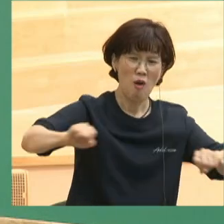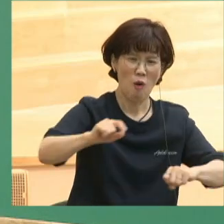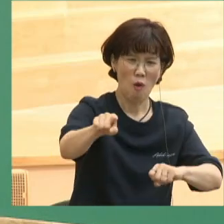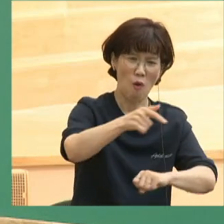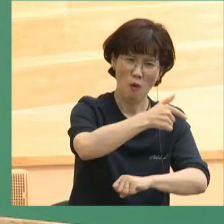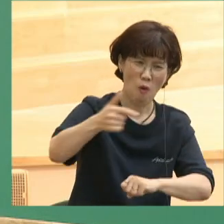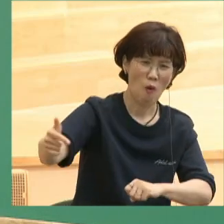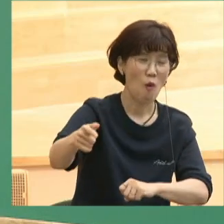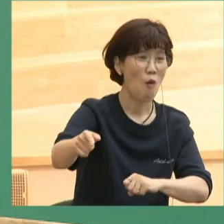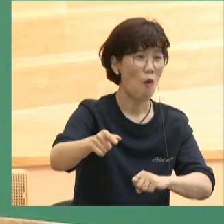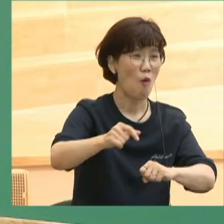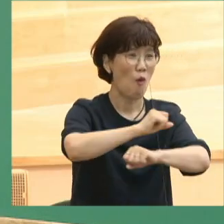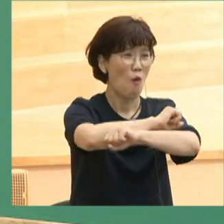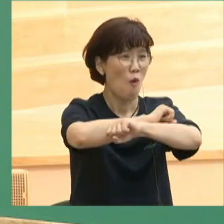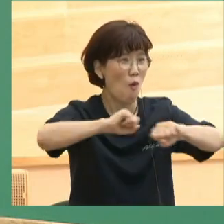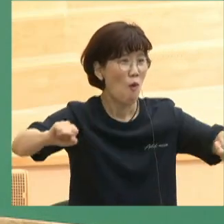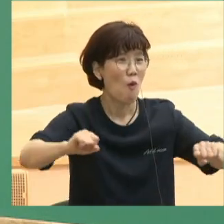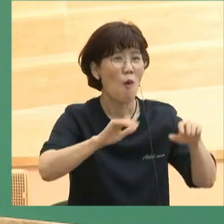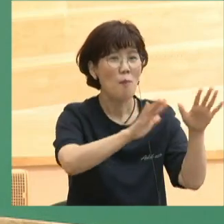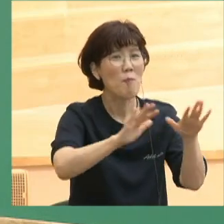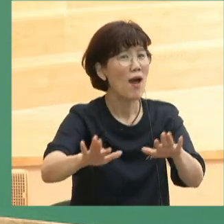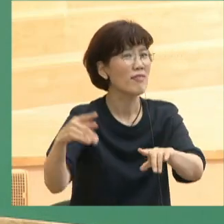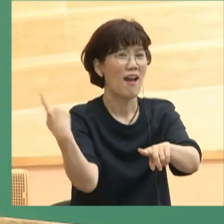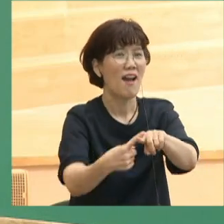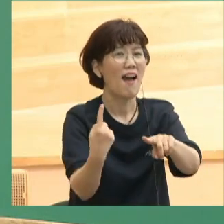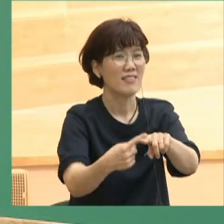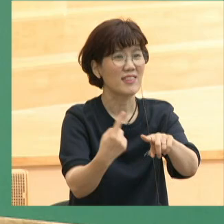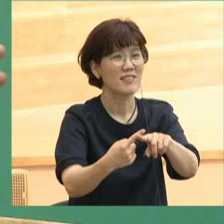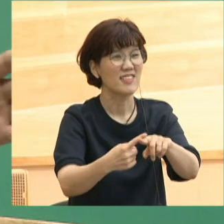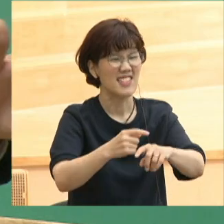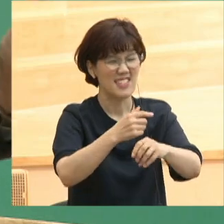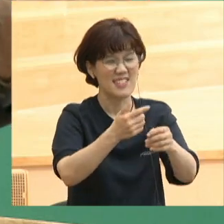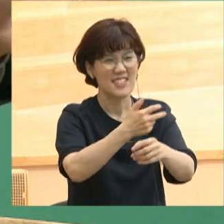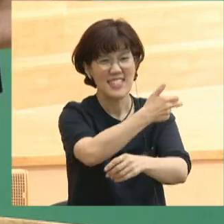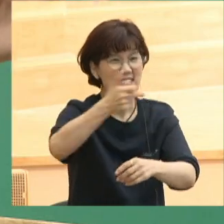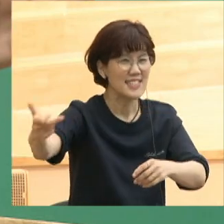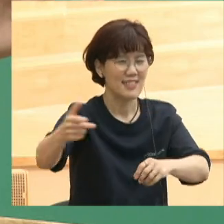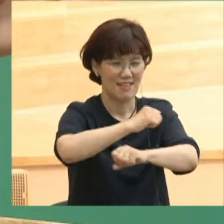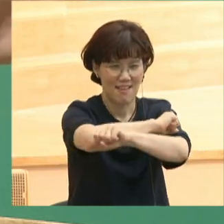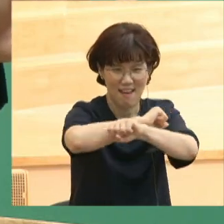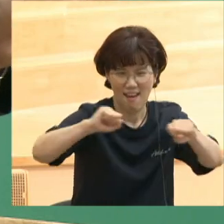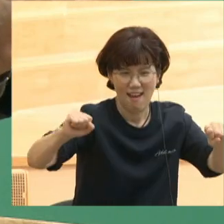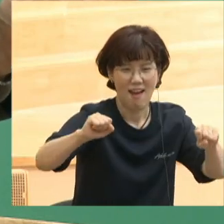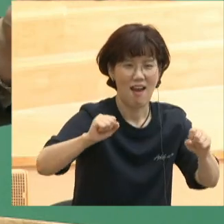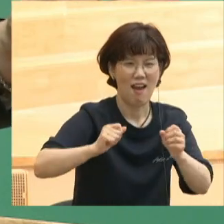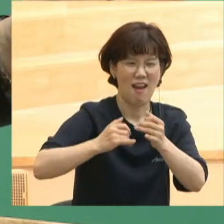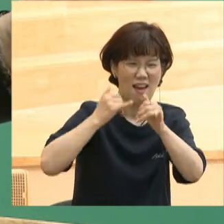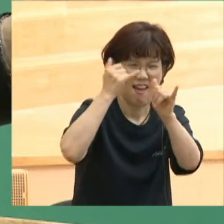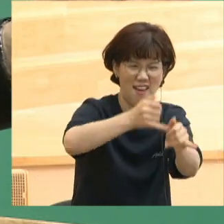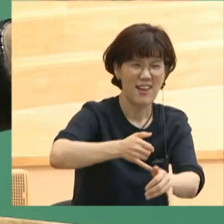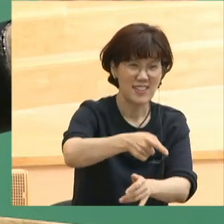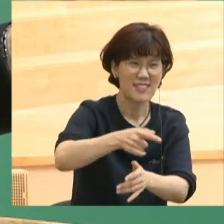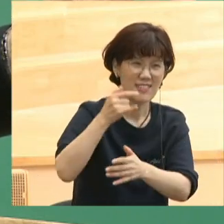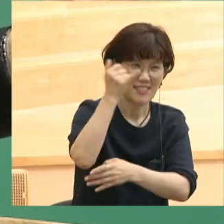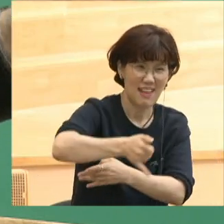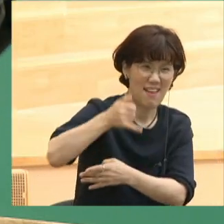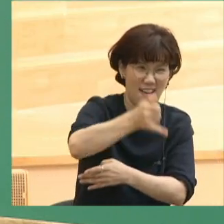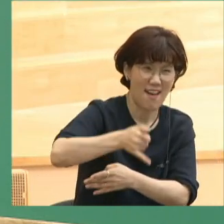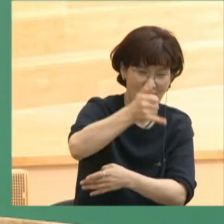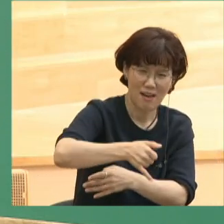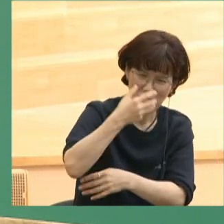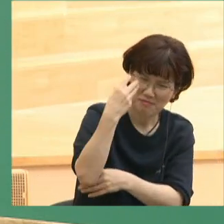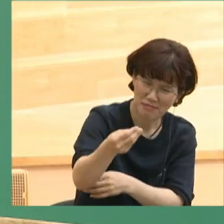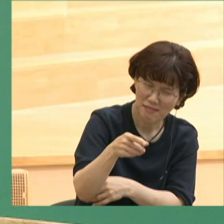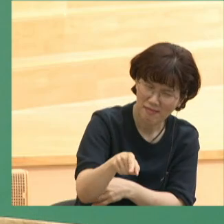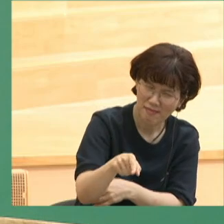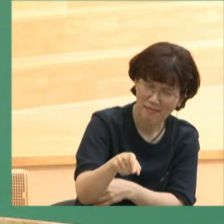뭐 지평선이 보일 정도 바다라고 할 만큼 호수가 아니고 그 정도로 그 규모를 가지고 빈 땅에 삽질하고 있는 거예요. 왜